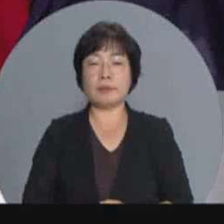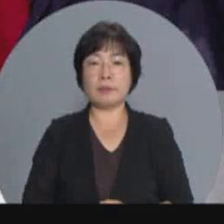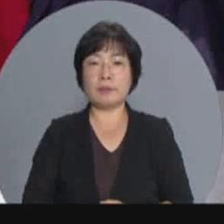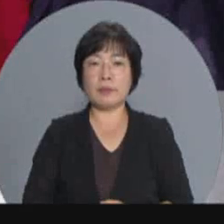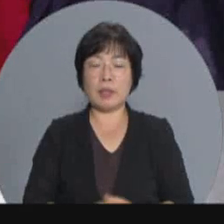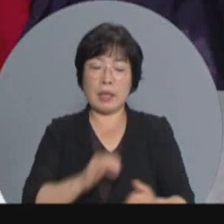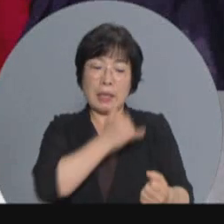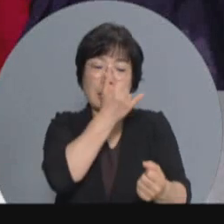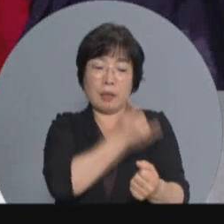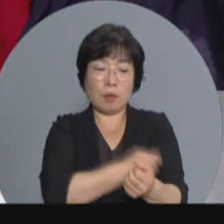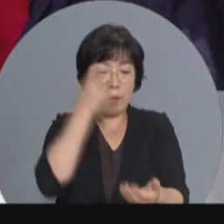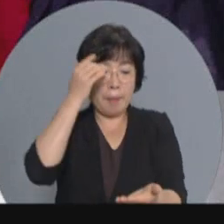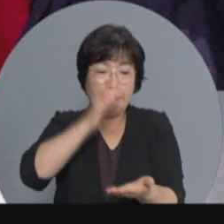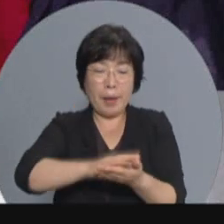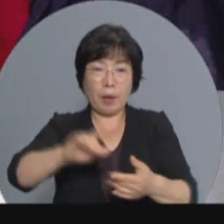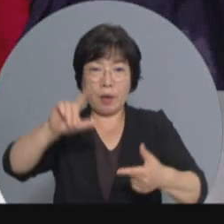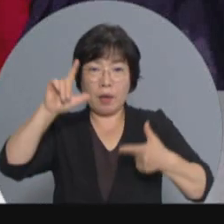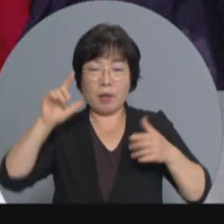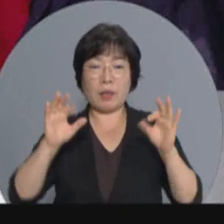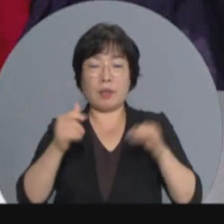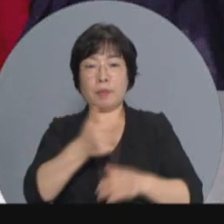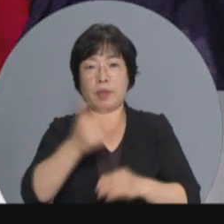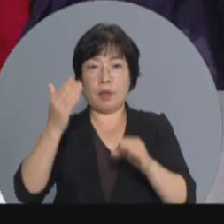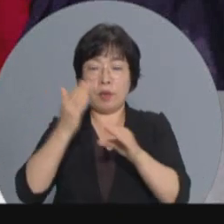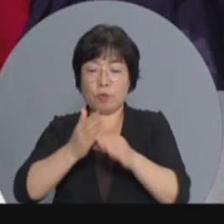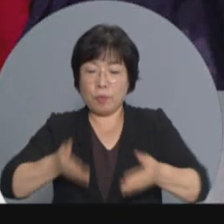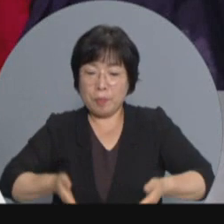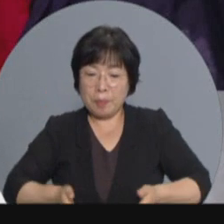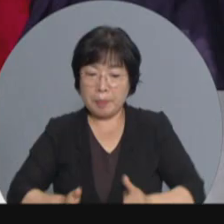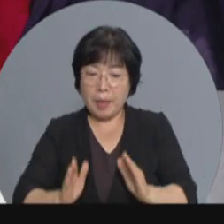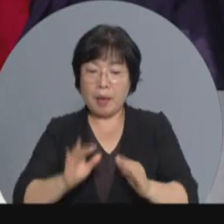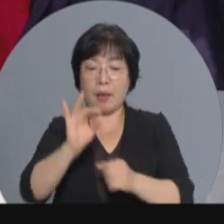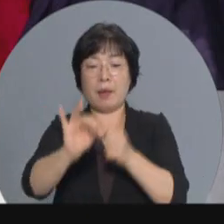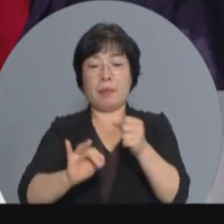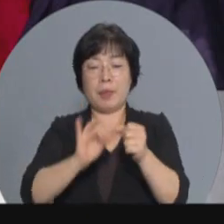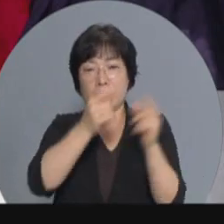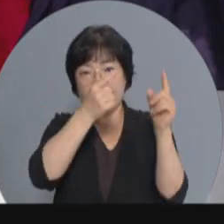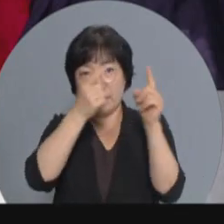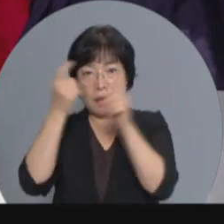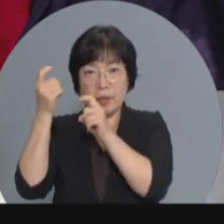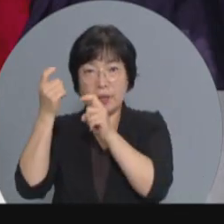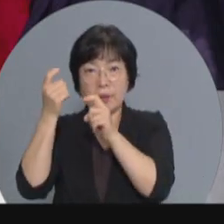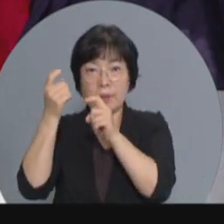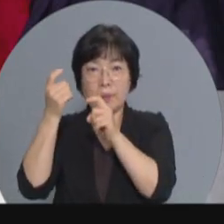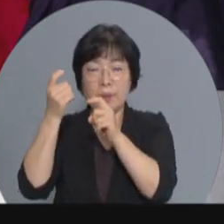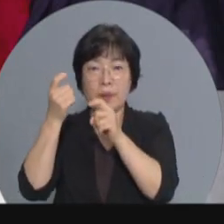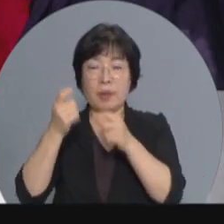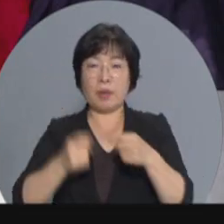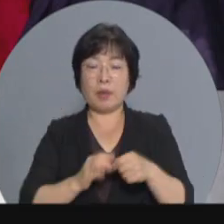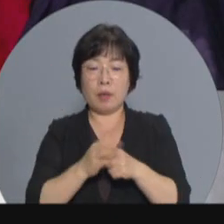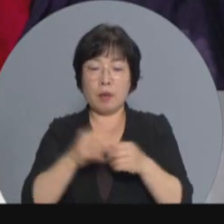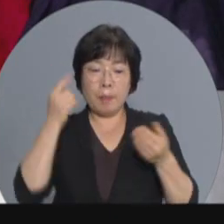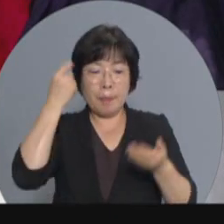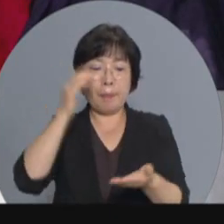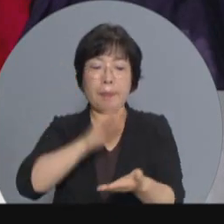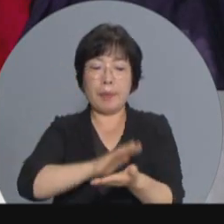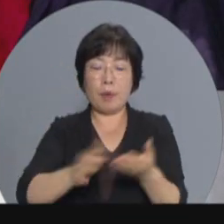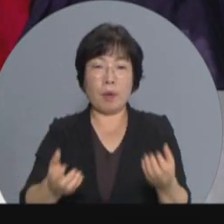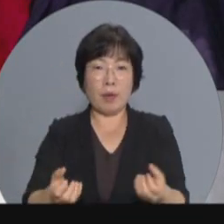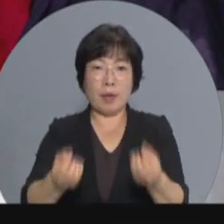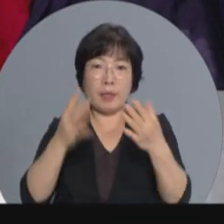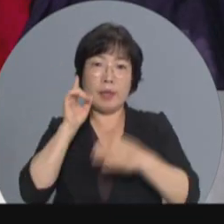인권과 평화의 상징인 김대중 대통령 탄생 100주년을 기념하는 2024 동아시아 평화 한마당